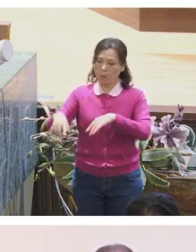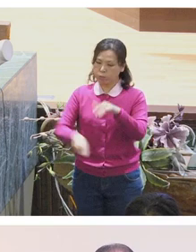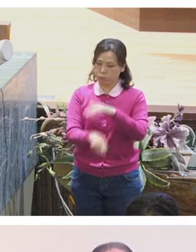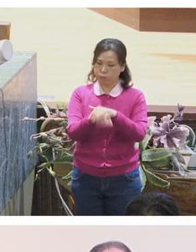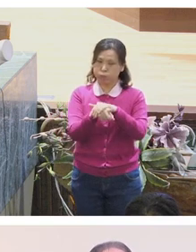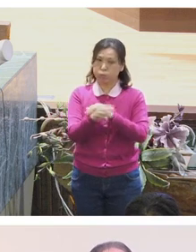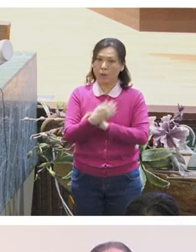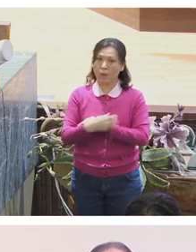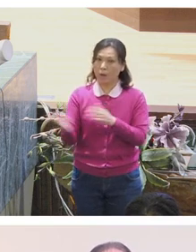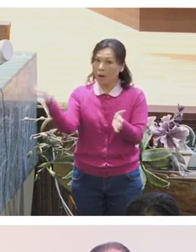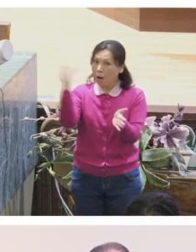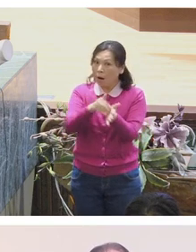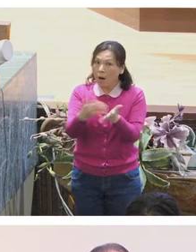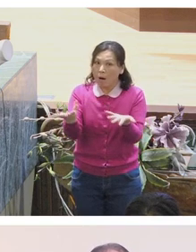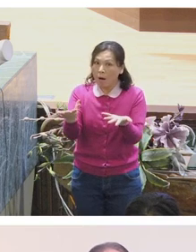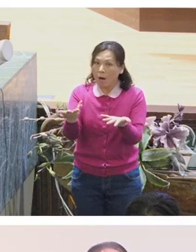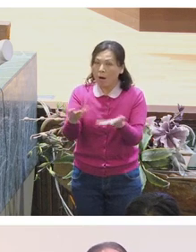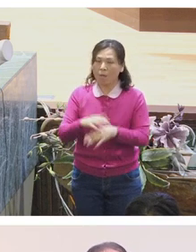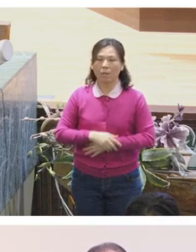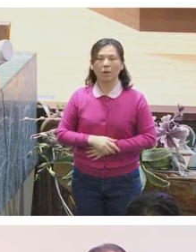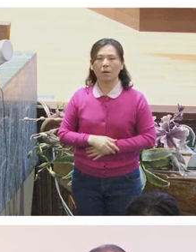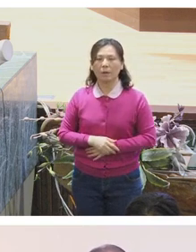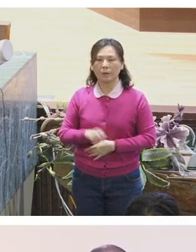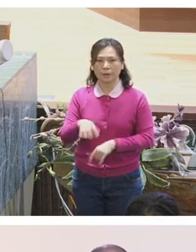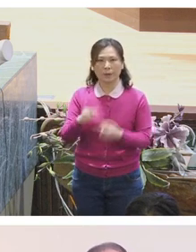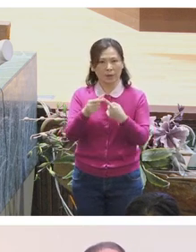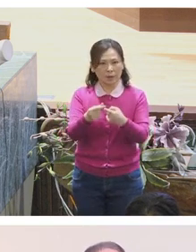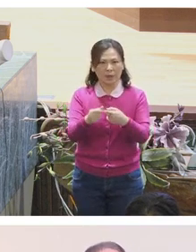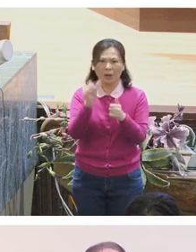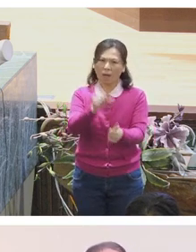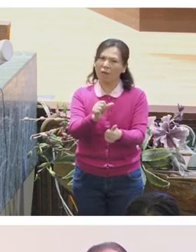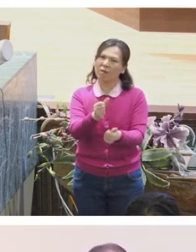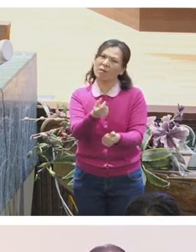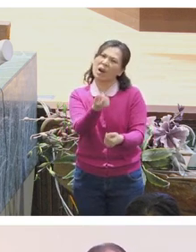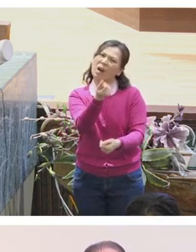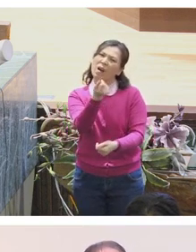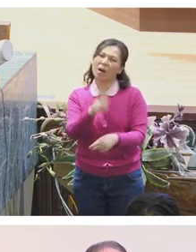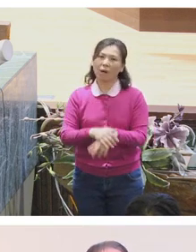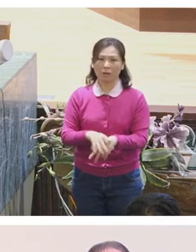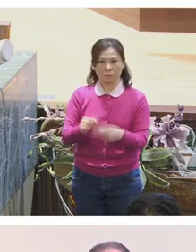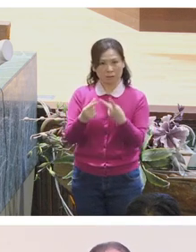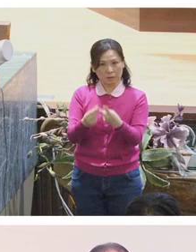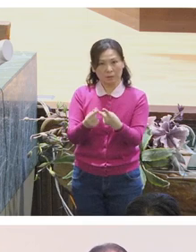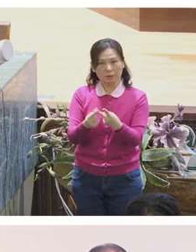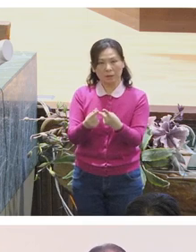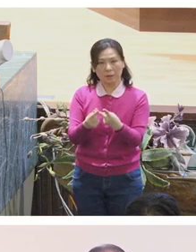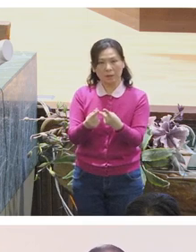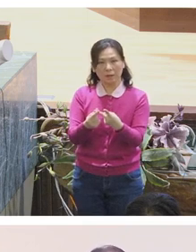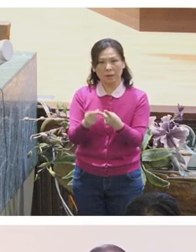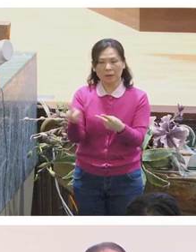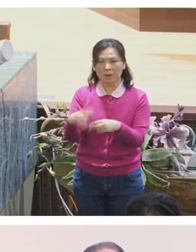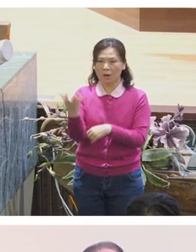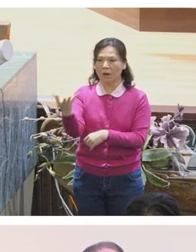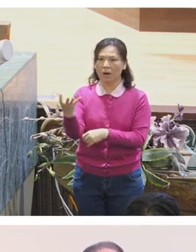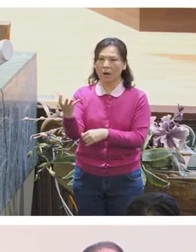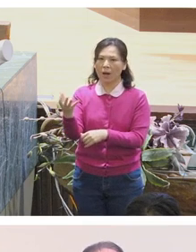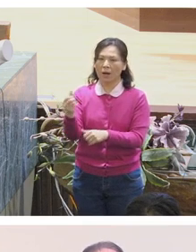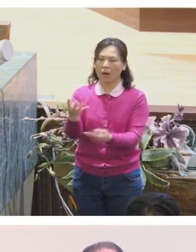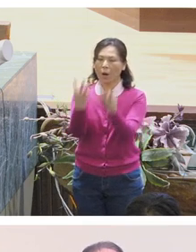看到最后，第一个罚款很低，第二个大部分都没有刑